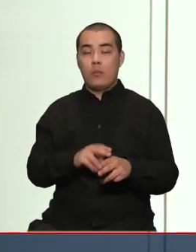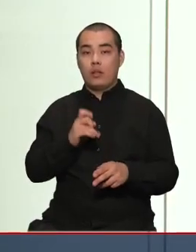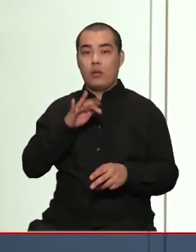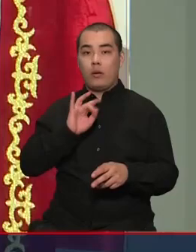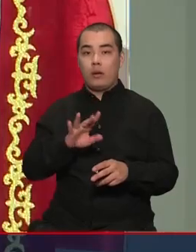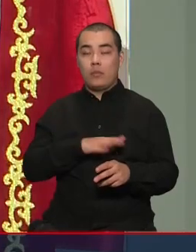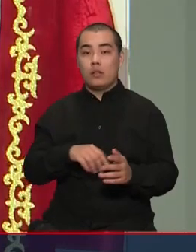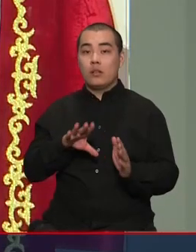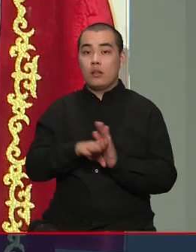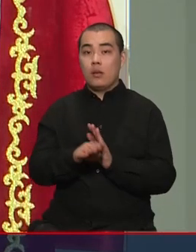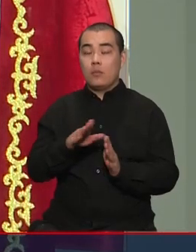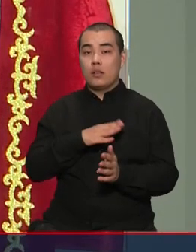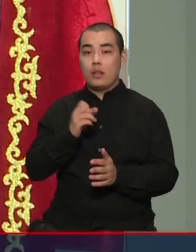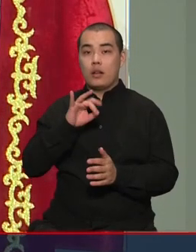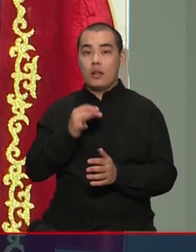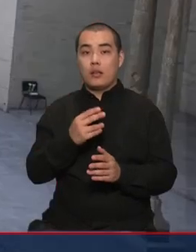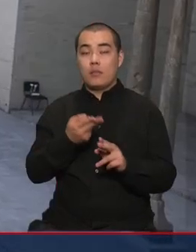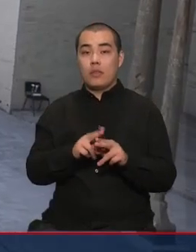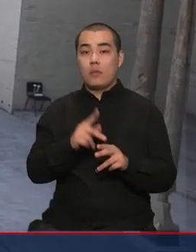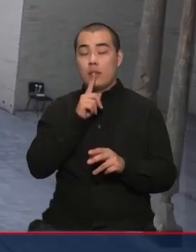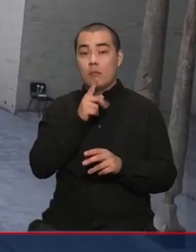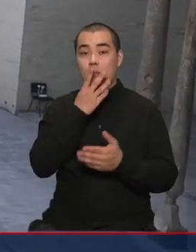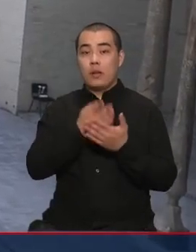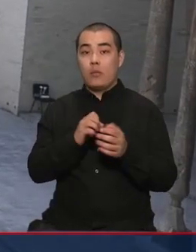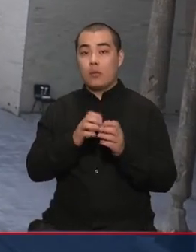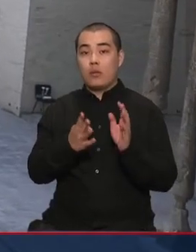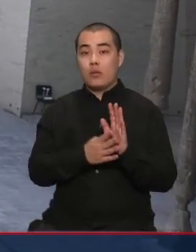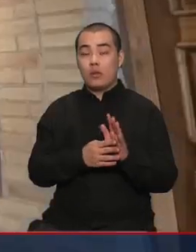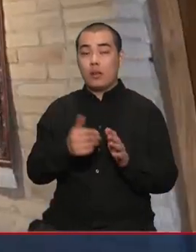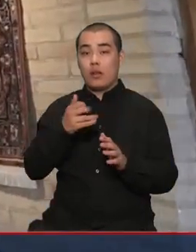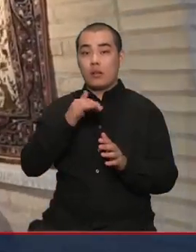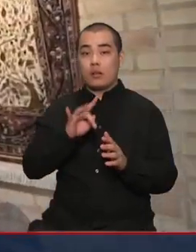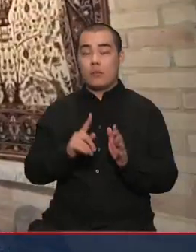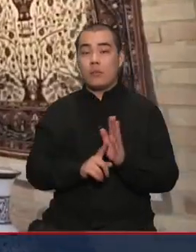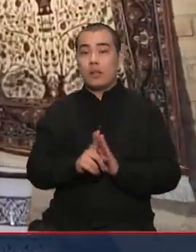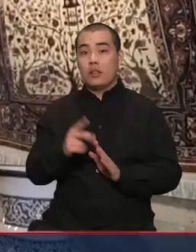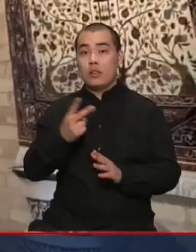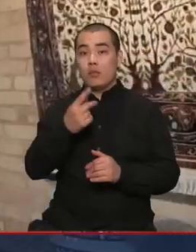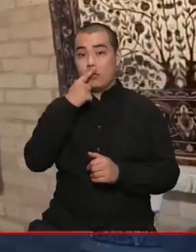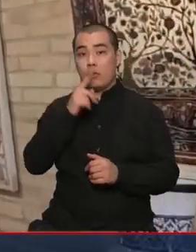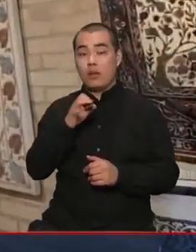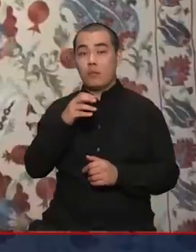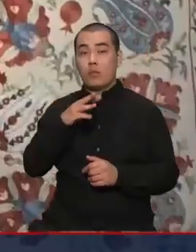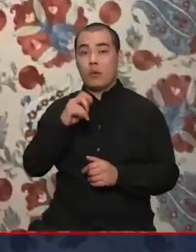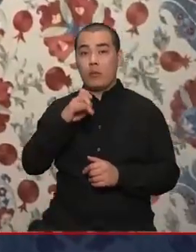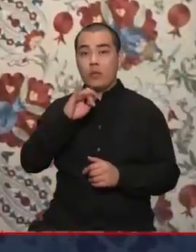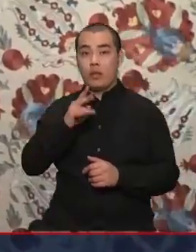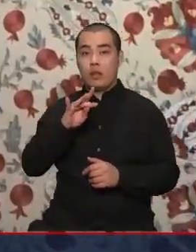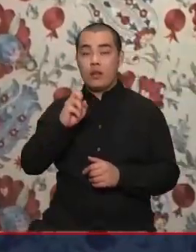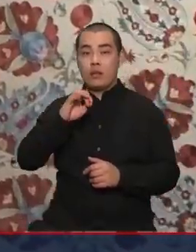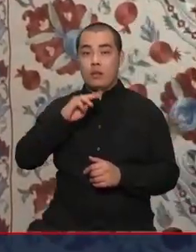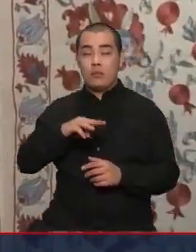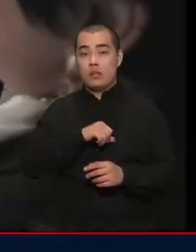бас сұқты. Сарай Саябақ кешені 19-шы ғасырдың басында 2-ші Мұхаммед Рахим хан өзінің ұлы Асфендиярға